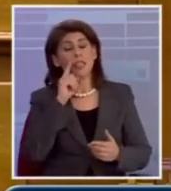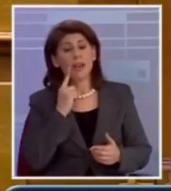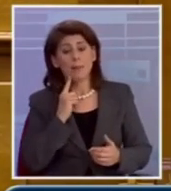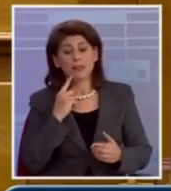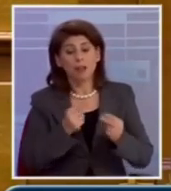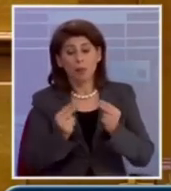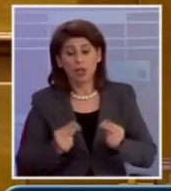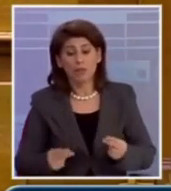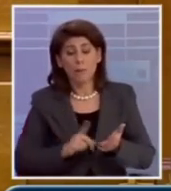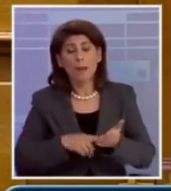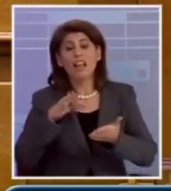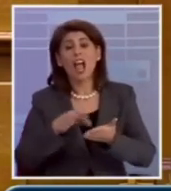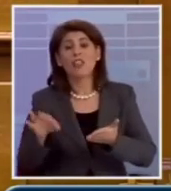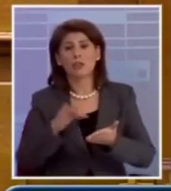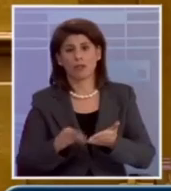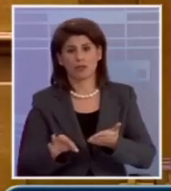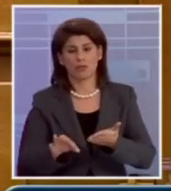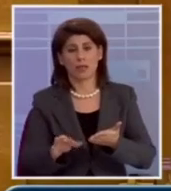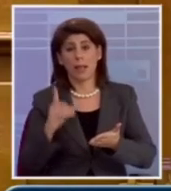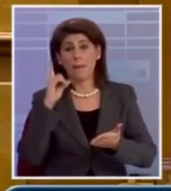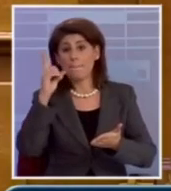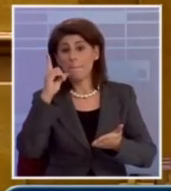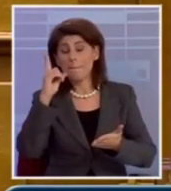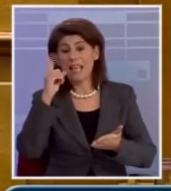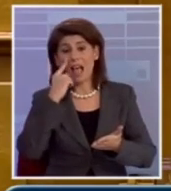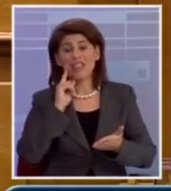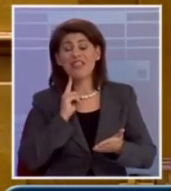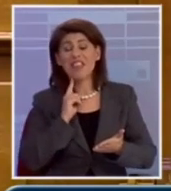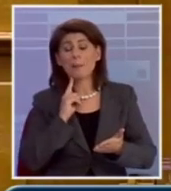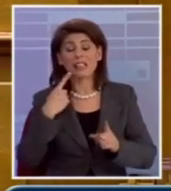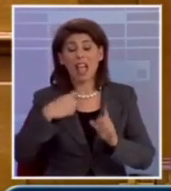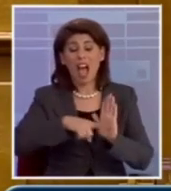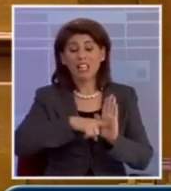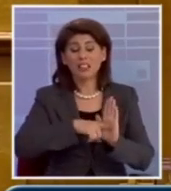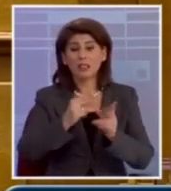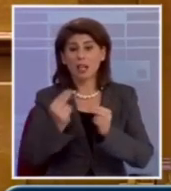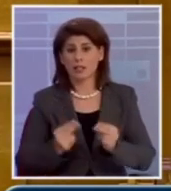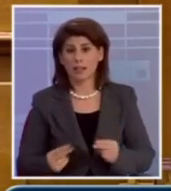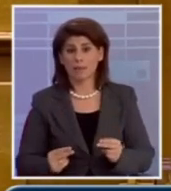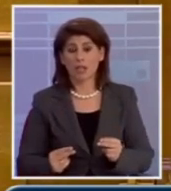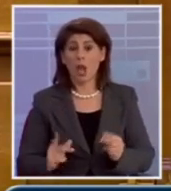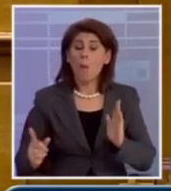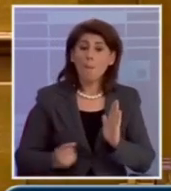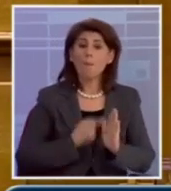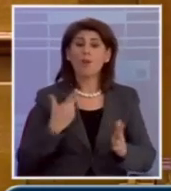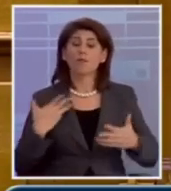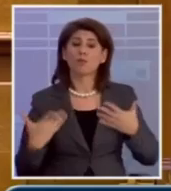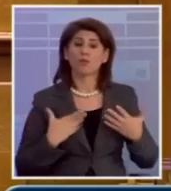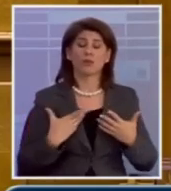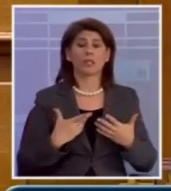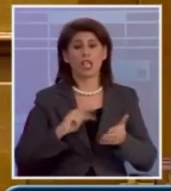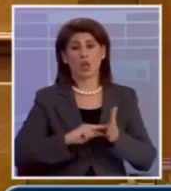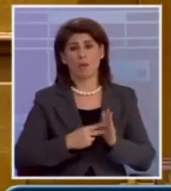τις οποίες πρέπει να διορθώσουμε. Κρατάω μία από τις δραματικές συνέπειες. Για πρώτη φορά στη σύγχρονη οικονομική ιστορία,